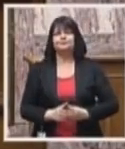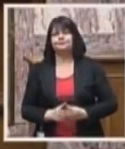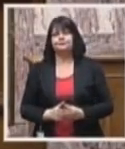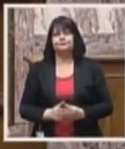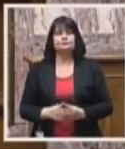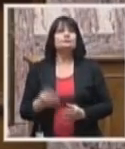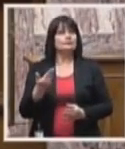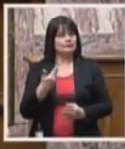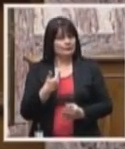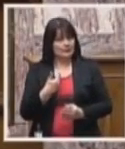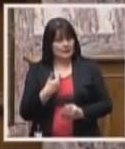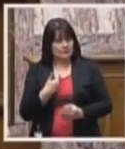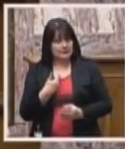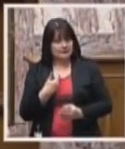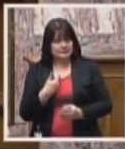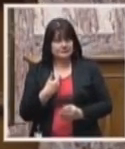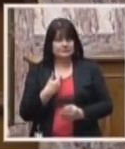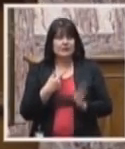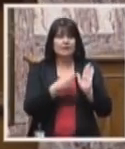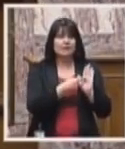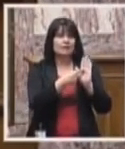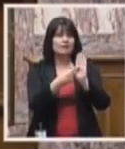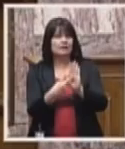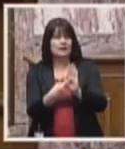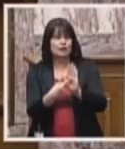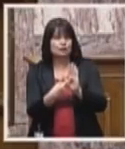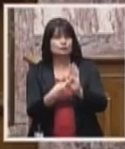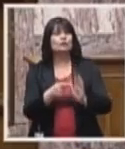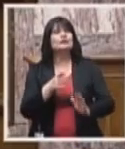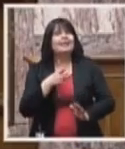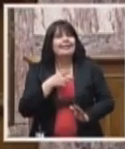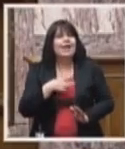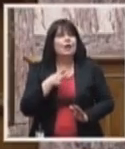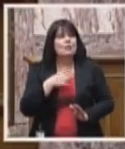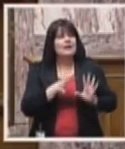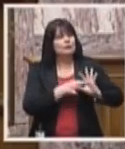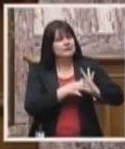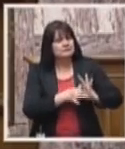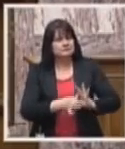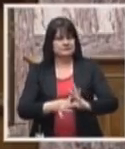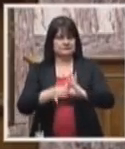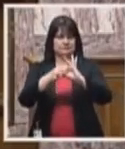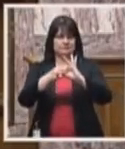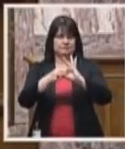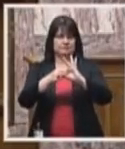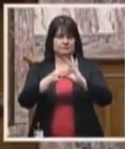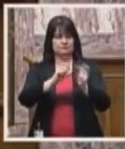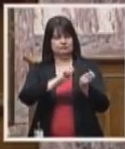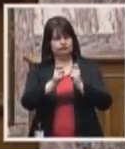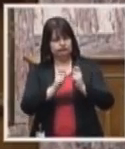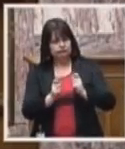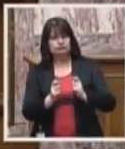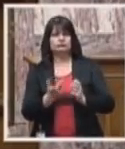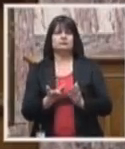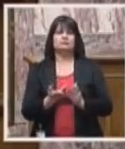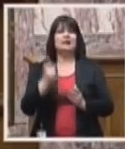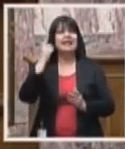Εμείς, κύριε Καρατζαφέρη, έχουμε δείξει την καλή μας προαίρεση και θα τη συνεχίσουμε τις ιδέες και τις δικές σας και κάθε άλλου